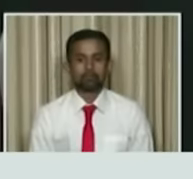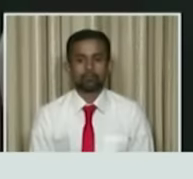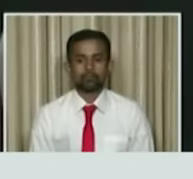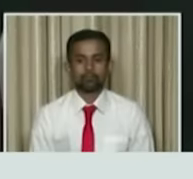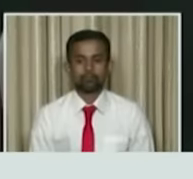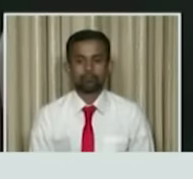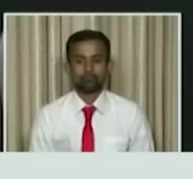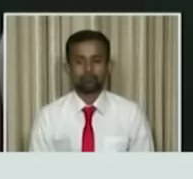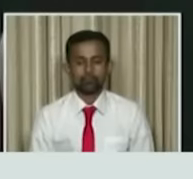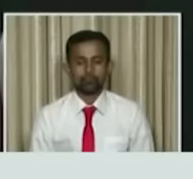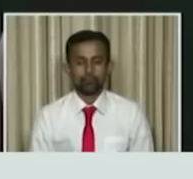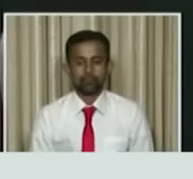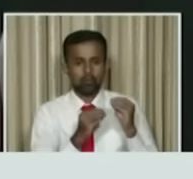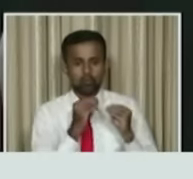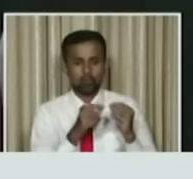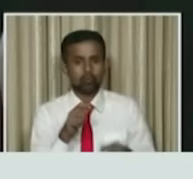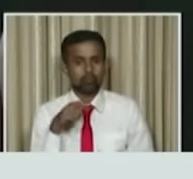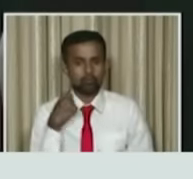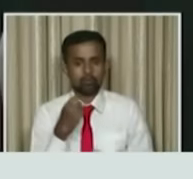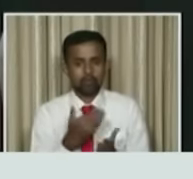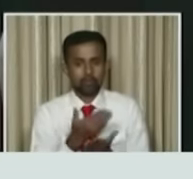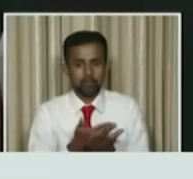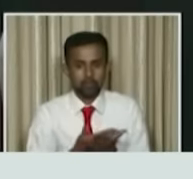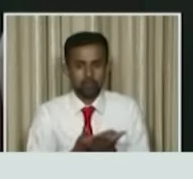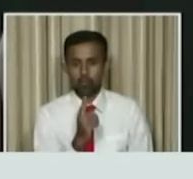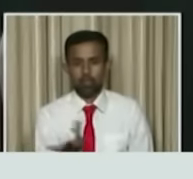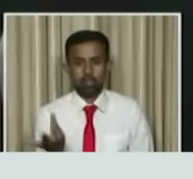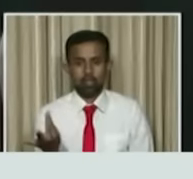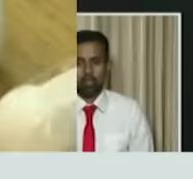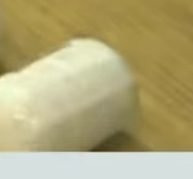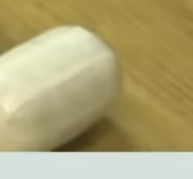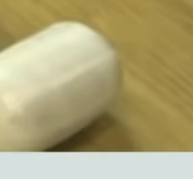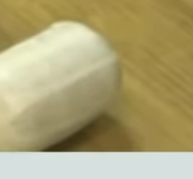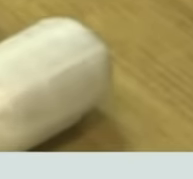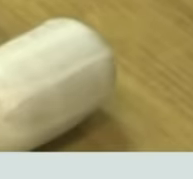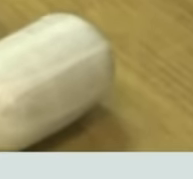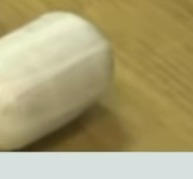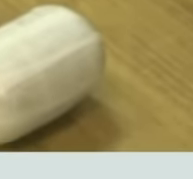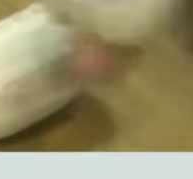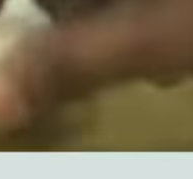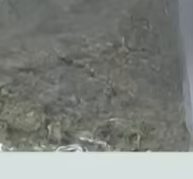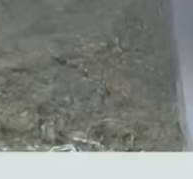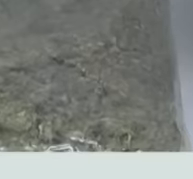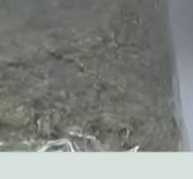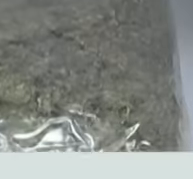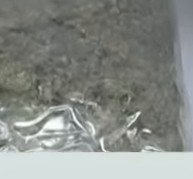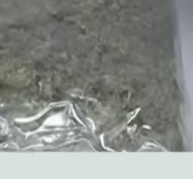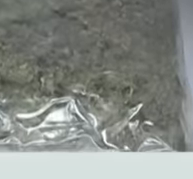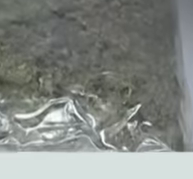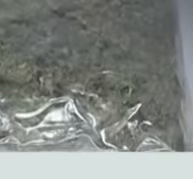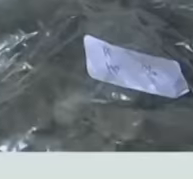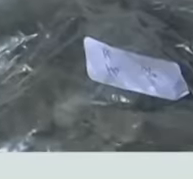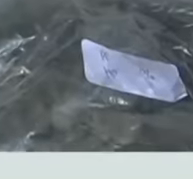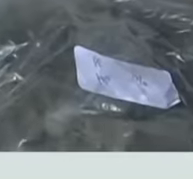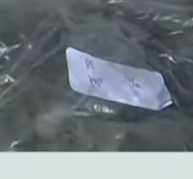හැබැයි ව්‍යග්ගපජ්ජ සූත්‍රයේ ඉතුරු ධර්ම තුන ගැන එතුමා කිව්වේ නෑ කෝටි 11ක් වටින රත්රන් සහ කෝටි 6ක් වටින